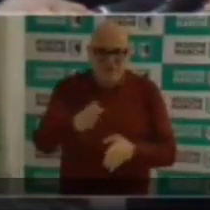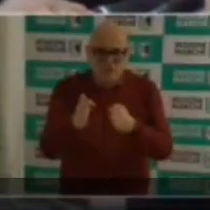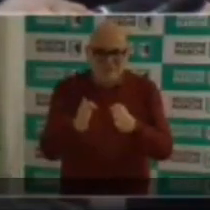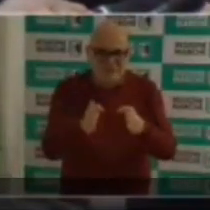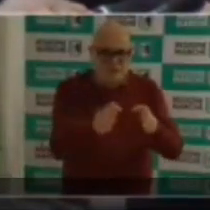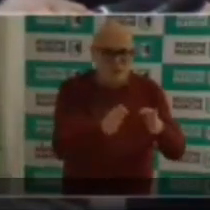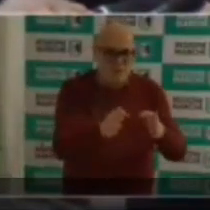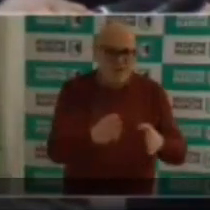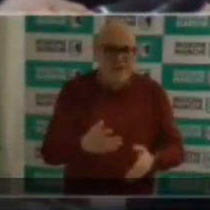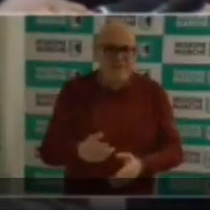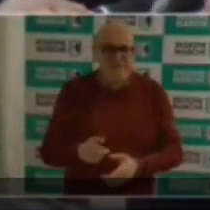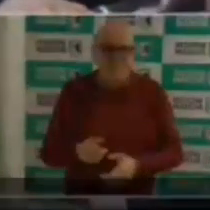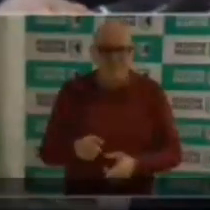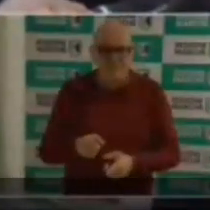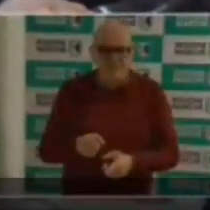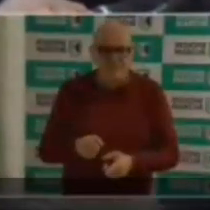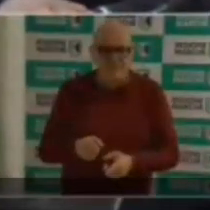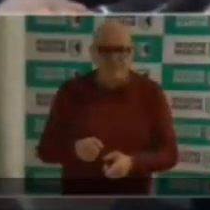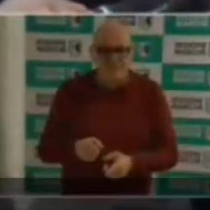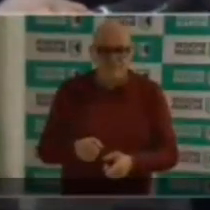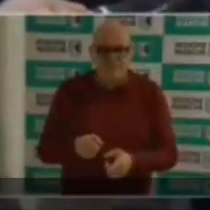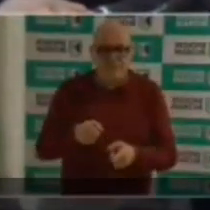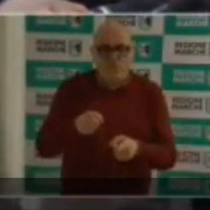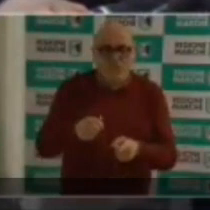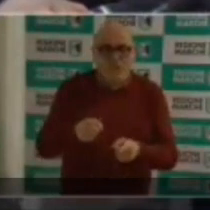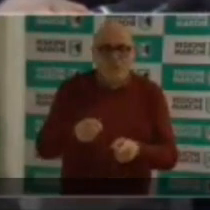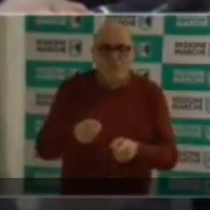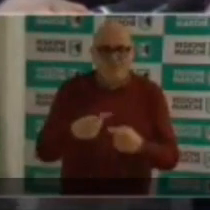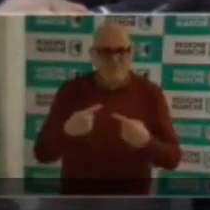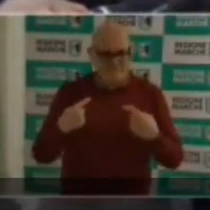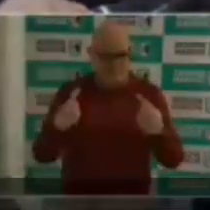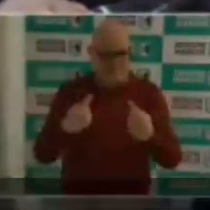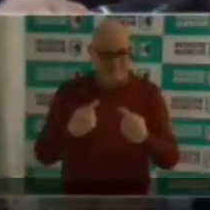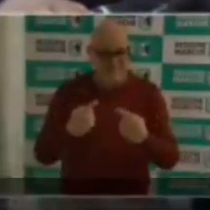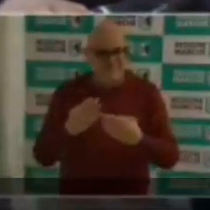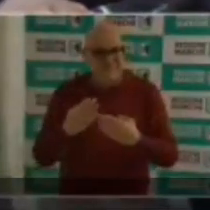quella di far sì che si vada verso proprio una